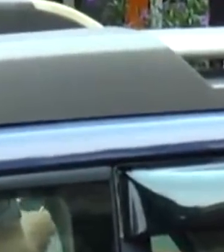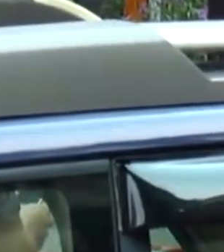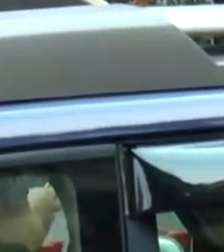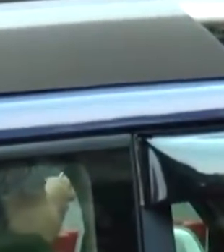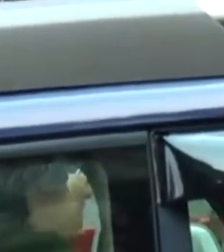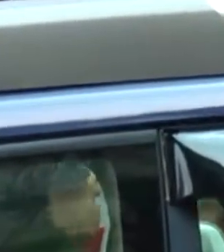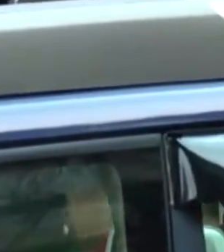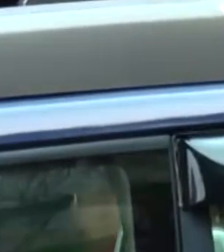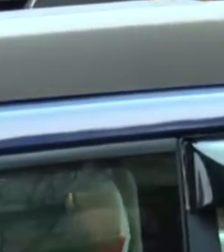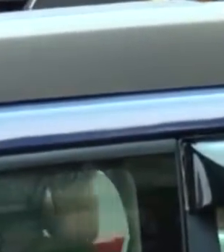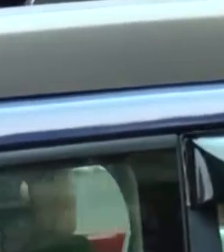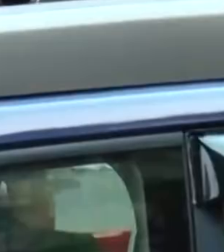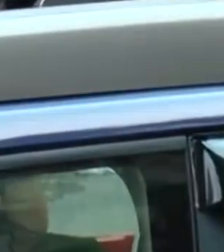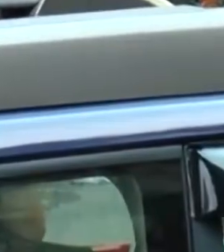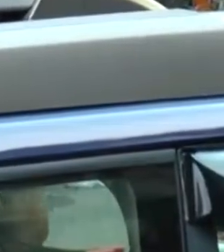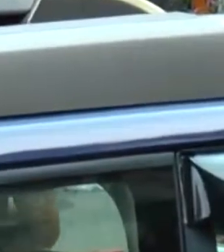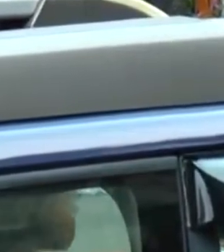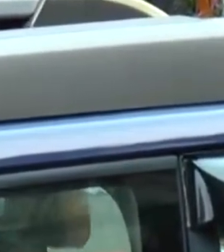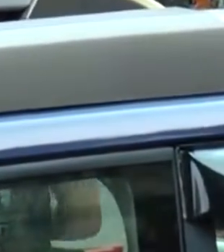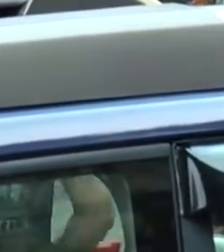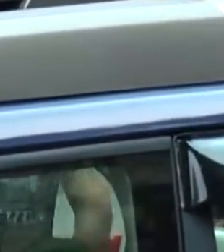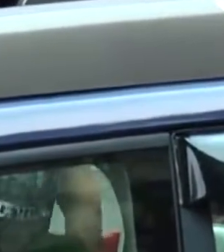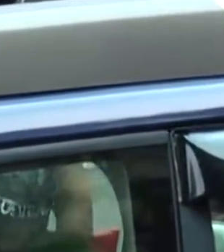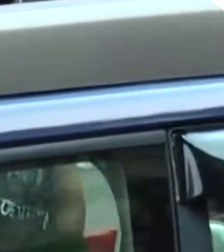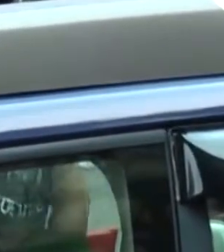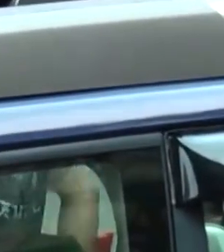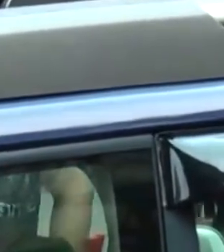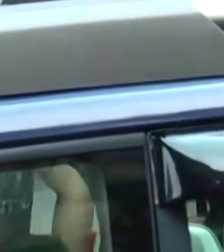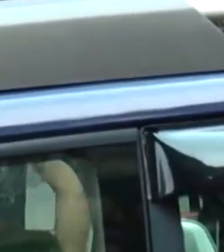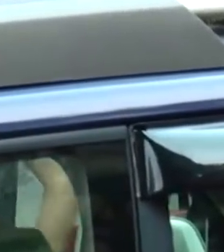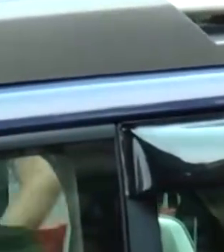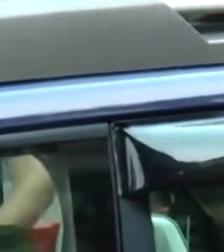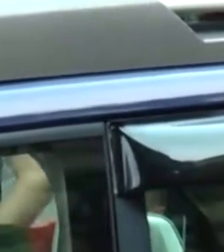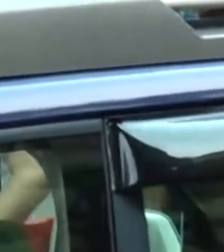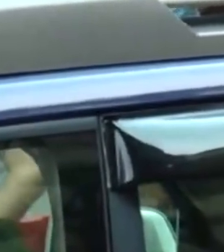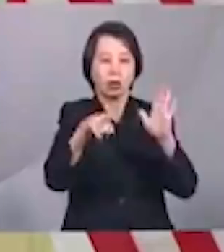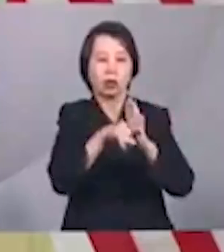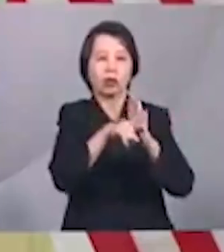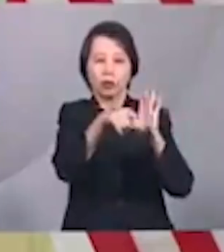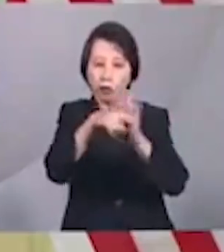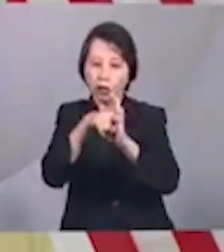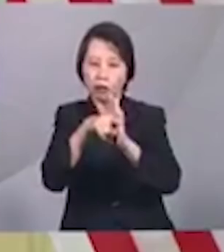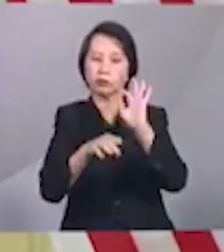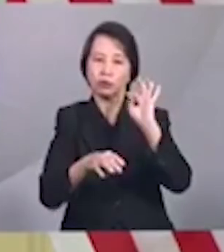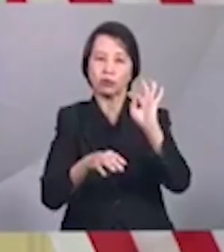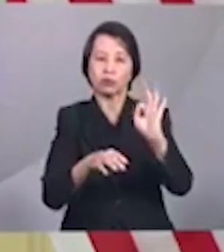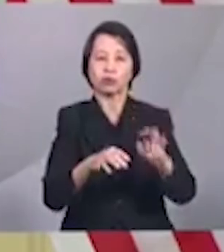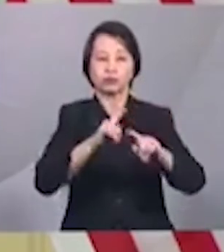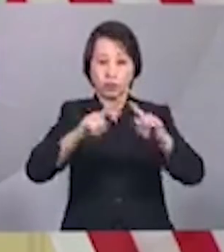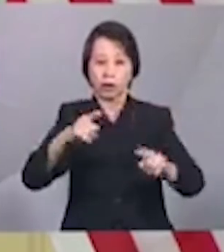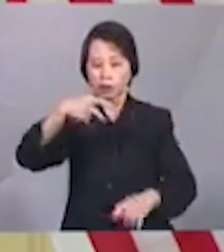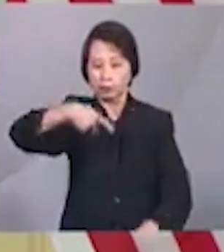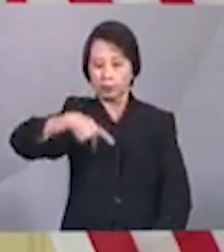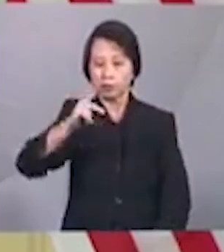saringan swab test kepada mereka. Jadi mereka dah didapati negatif. Alright? Dan